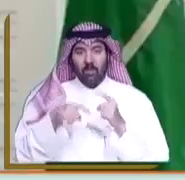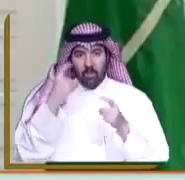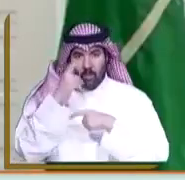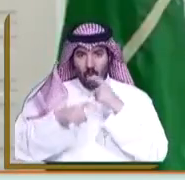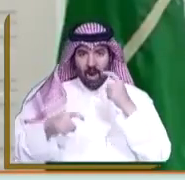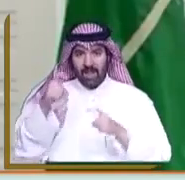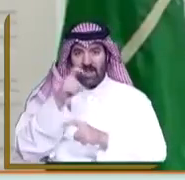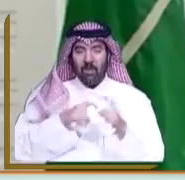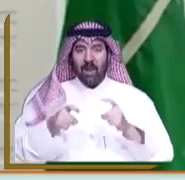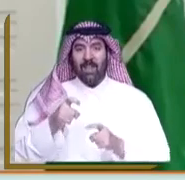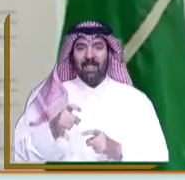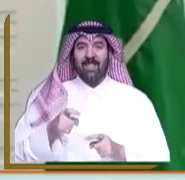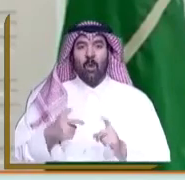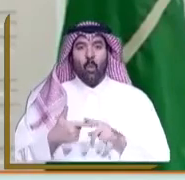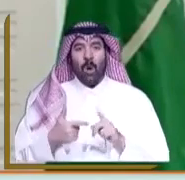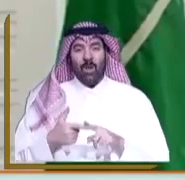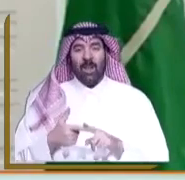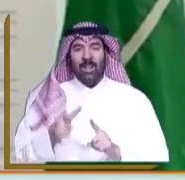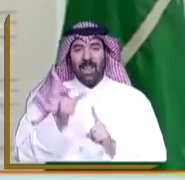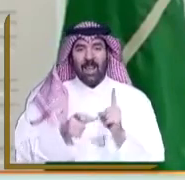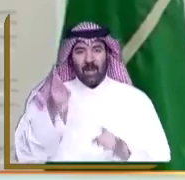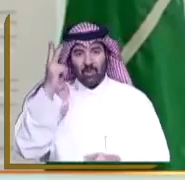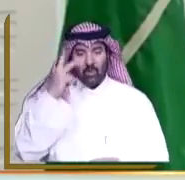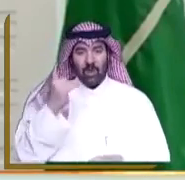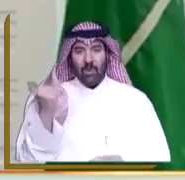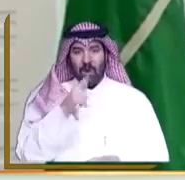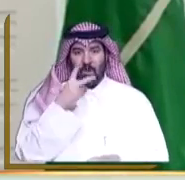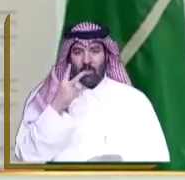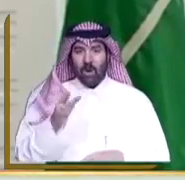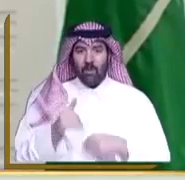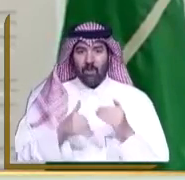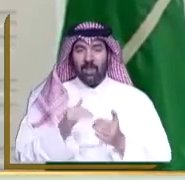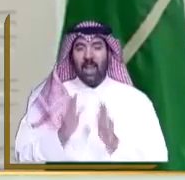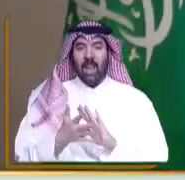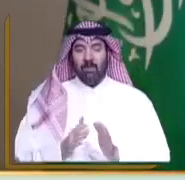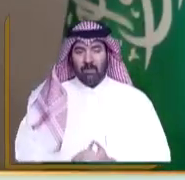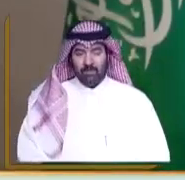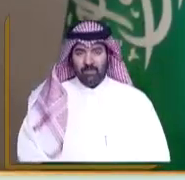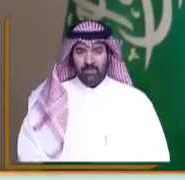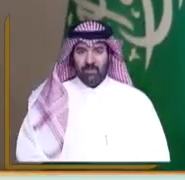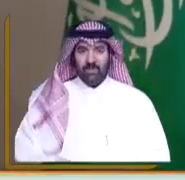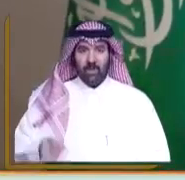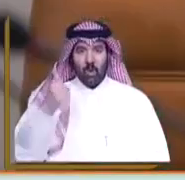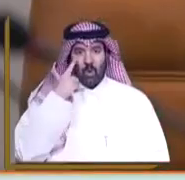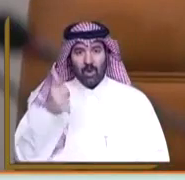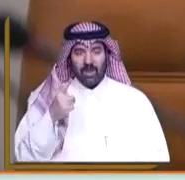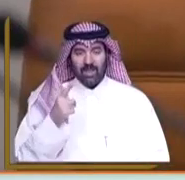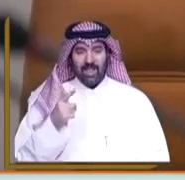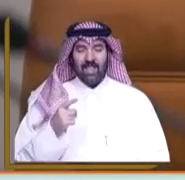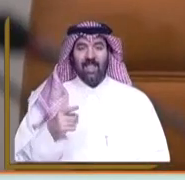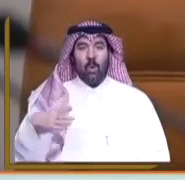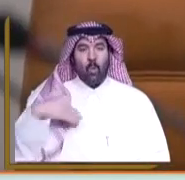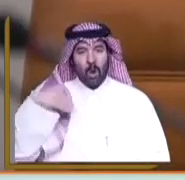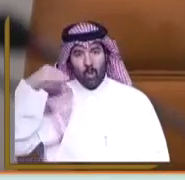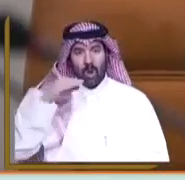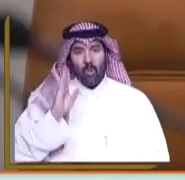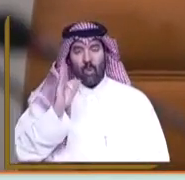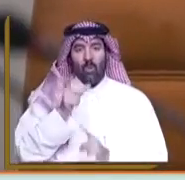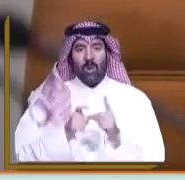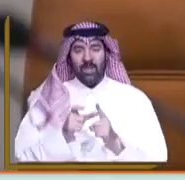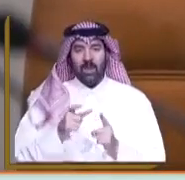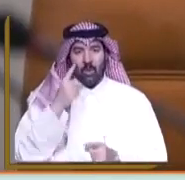العهد لكافة ممكنات المستقبل للمملكة والعالم. برؤية الأمير محمد بن سلمان